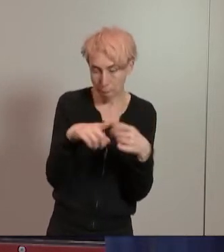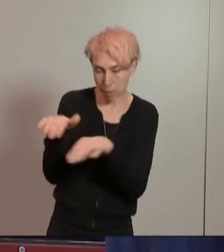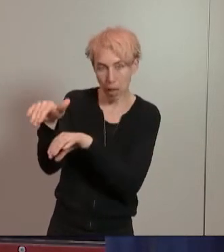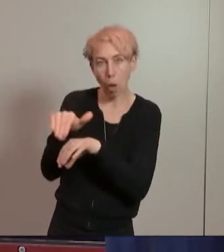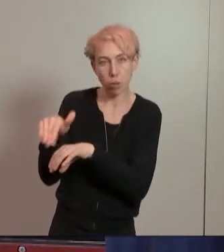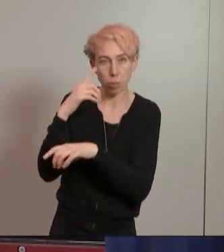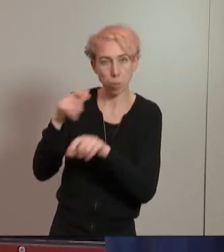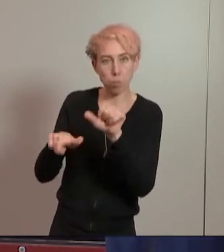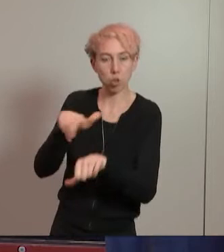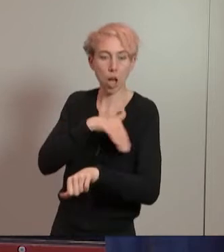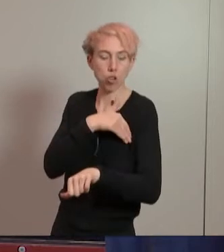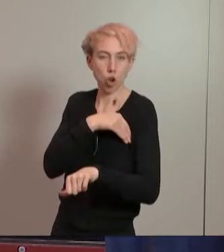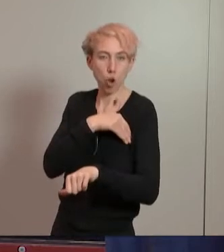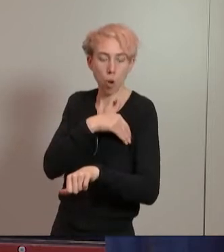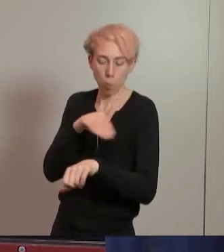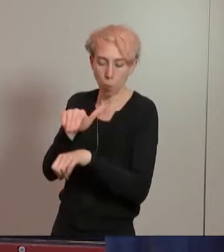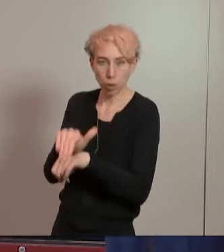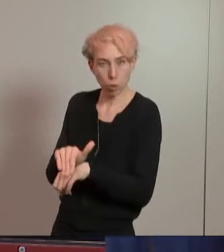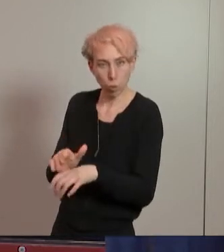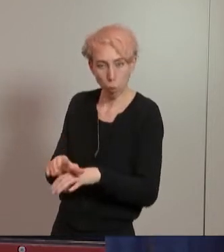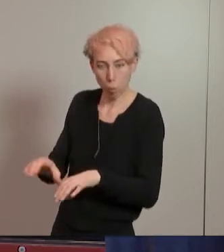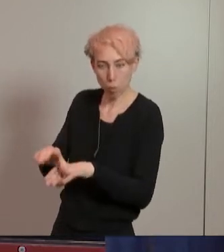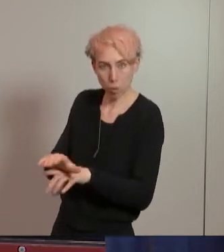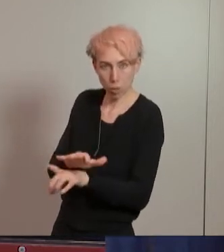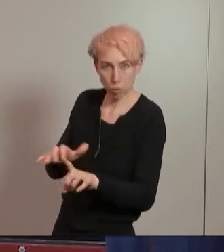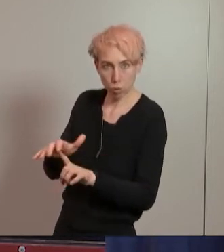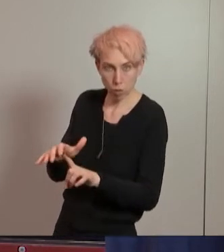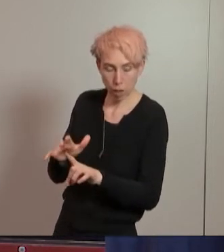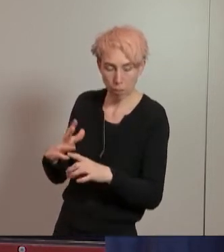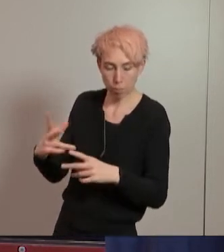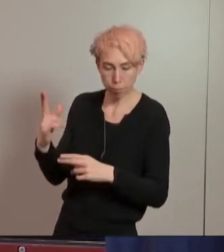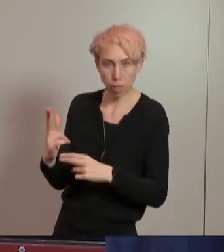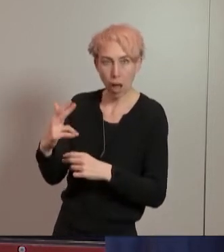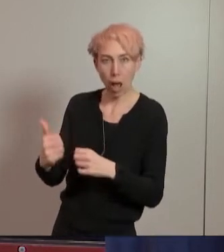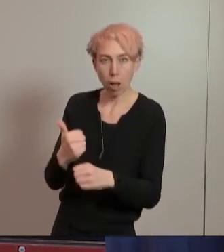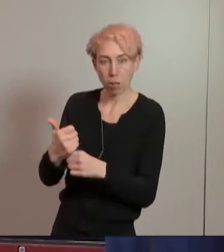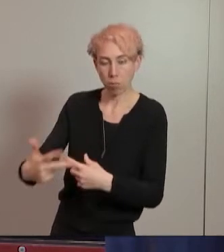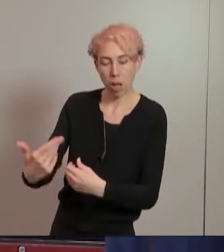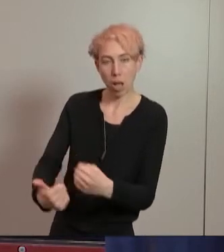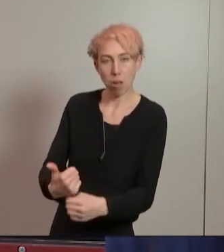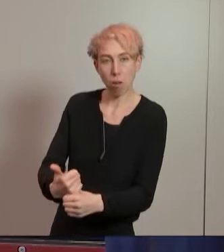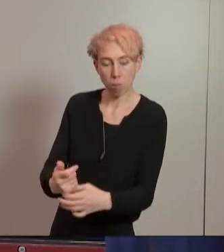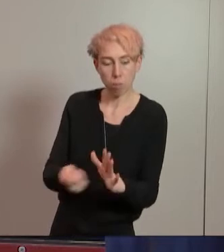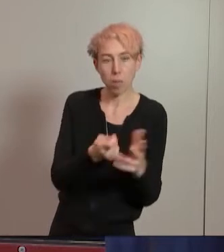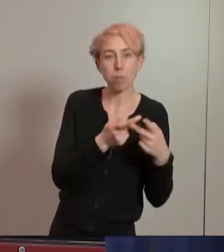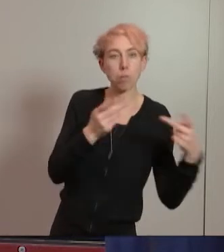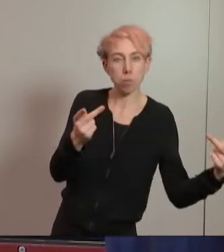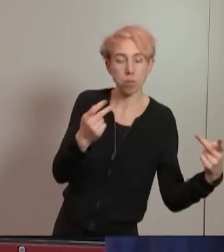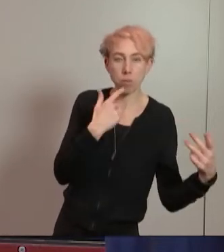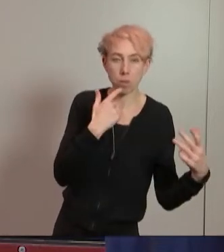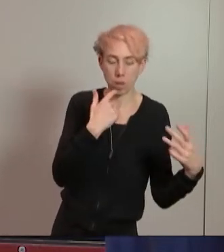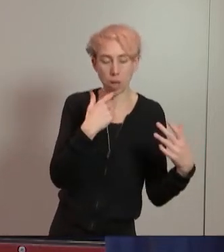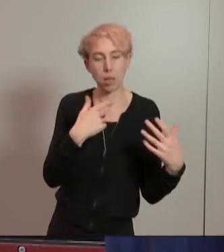aux agents en matière de protection sociale complémentaire dans un délai d'un an à compter de sa publication, soit au plus tard le